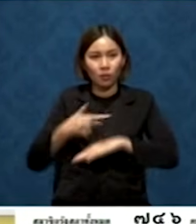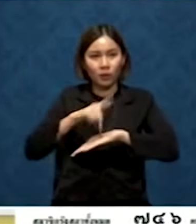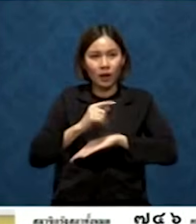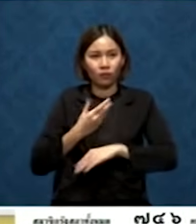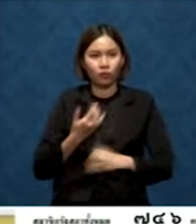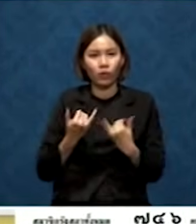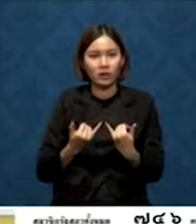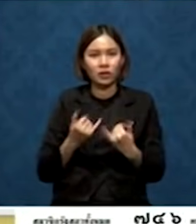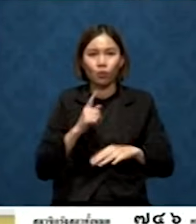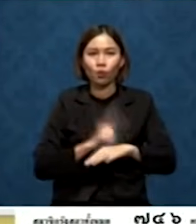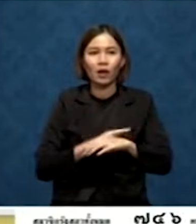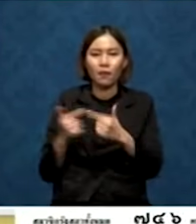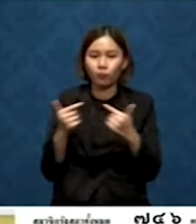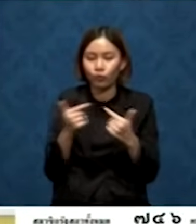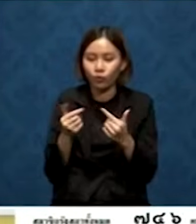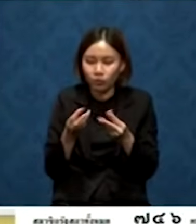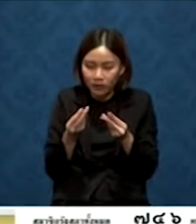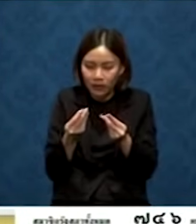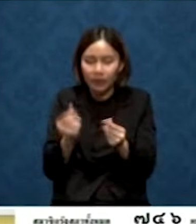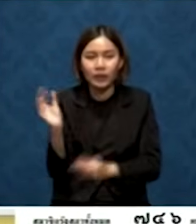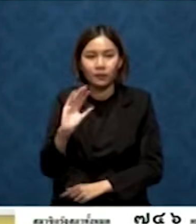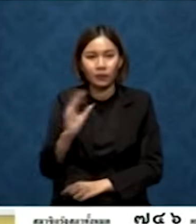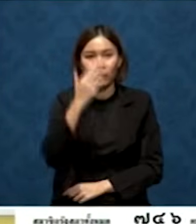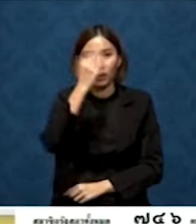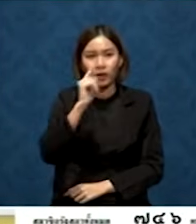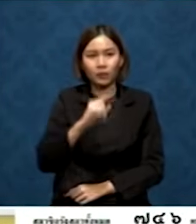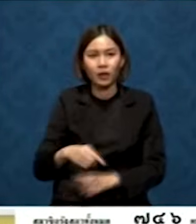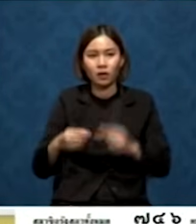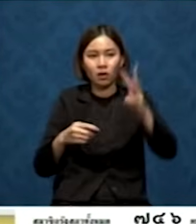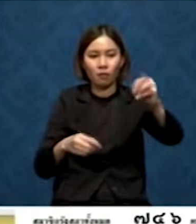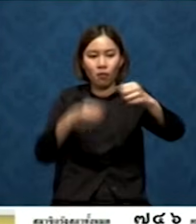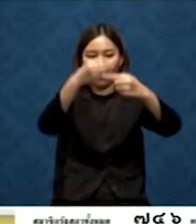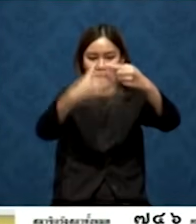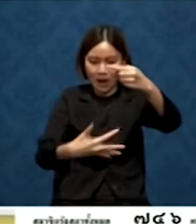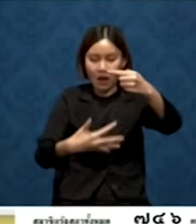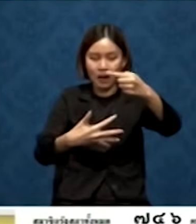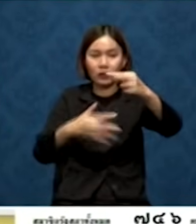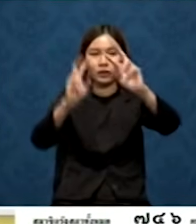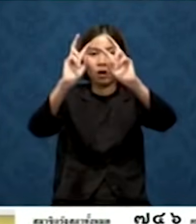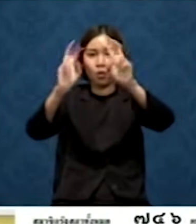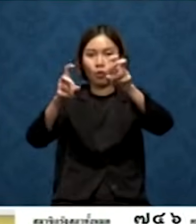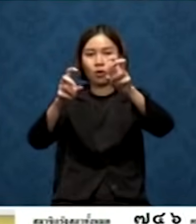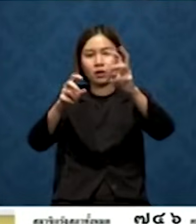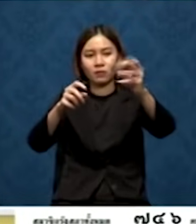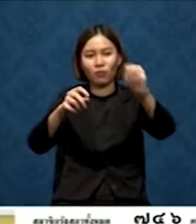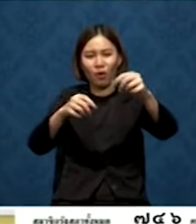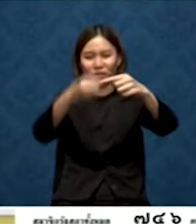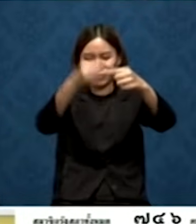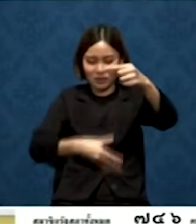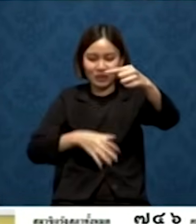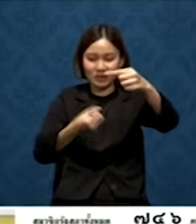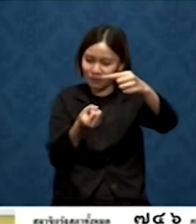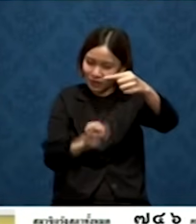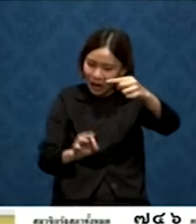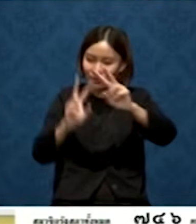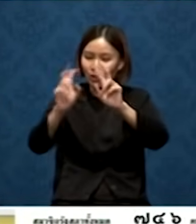เราคงไม่มีเวลามาถกกันในรายละเอียดนะครับเพราะในบรรดา 5มาตราในหมู่ที่ 1และในบรรดา 19มาตราในหมวดที่